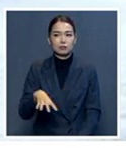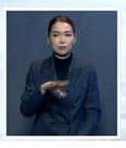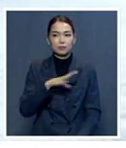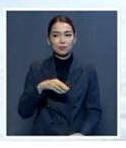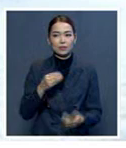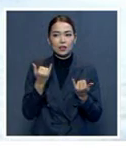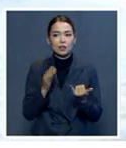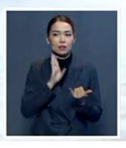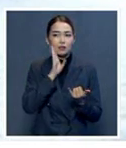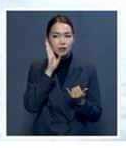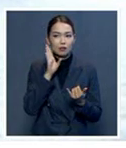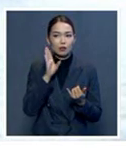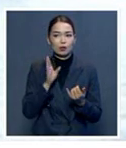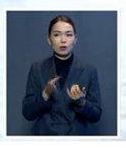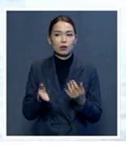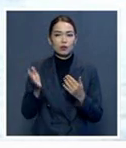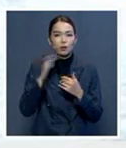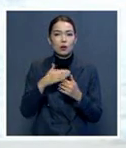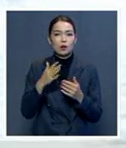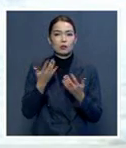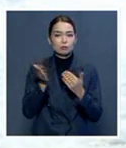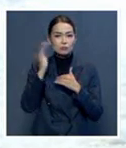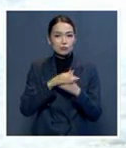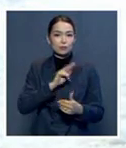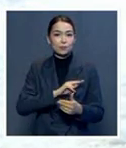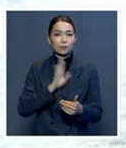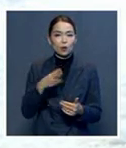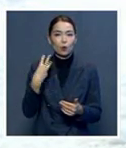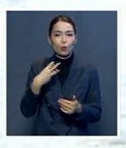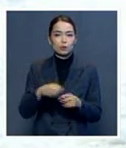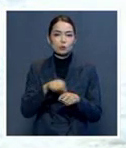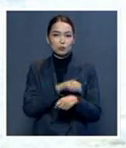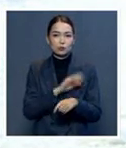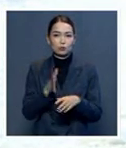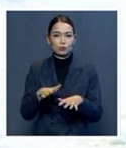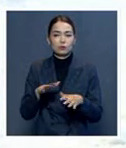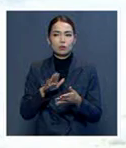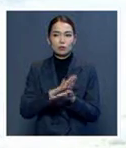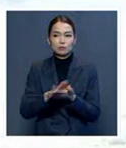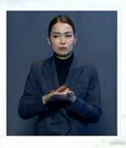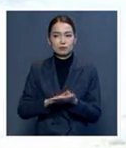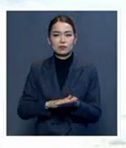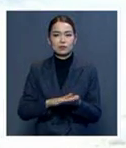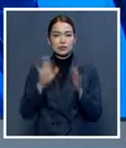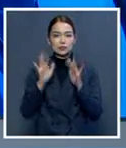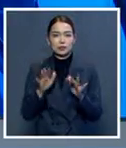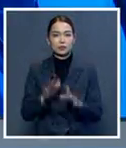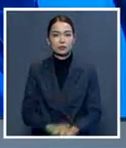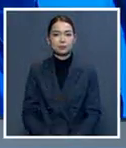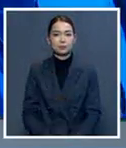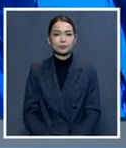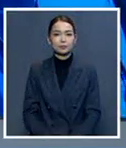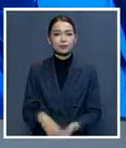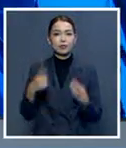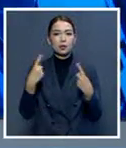бүгінгі таңға алып қарайтын болсақ 30 мыңнан аса куб метрінде мұз жару жұмысы жүргізіліп бітті.